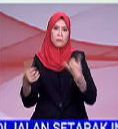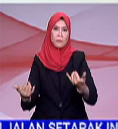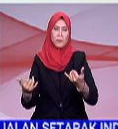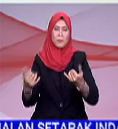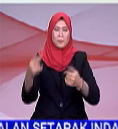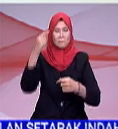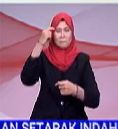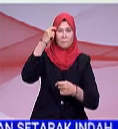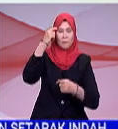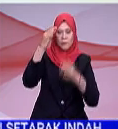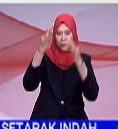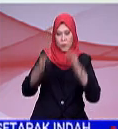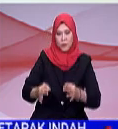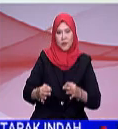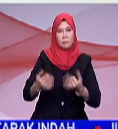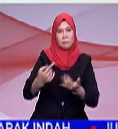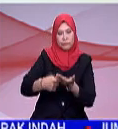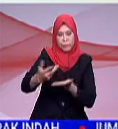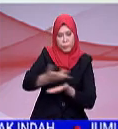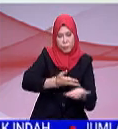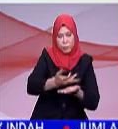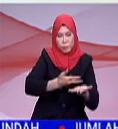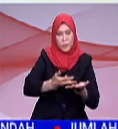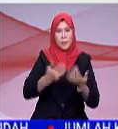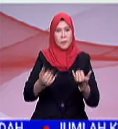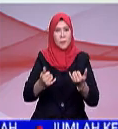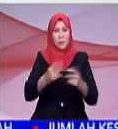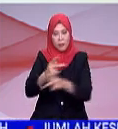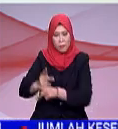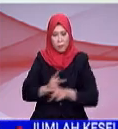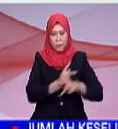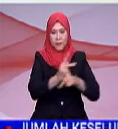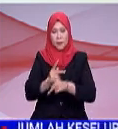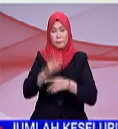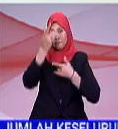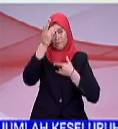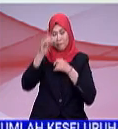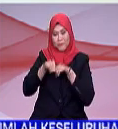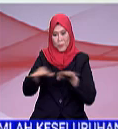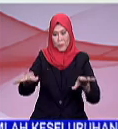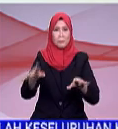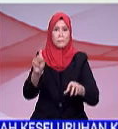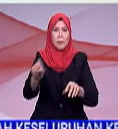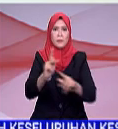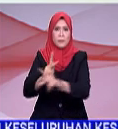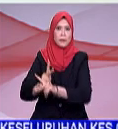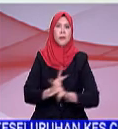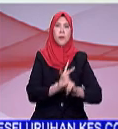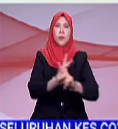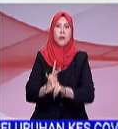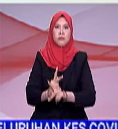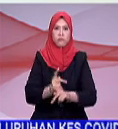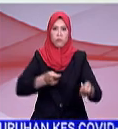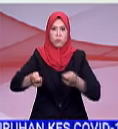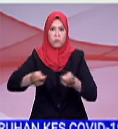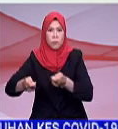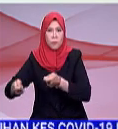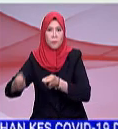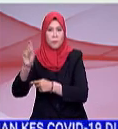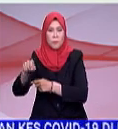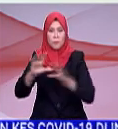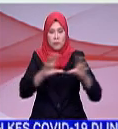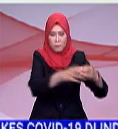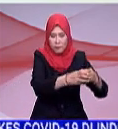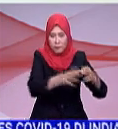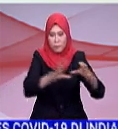buat keputusan untuk memastikan bahawa fasa kawalan wabak ini digerakkan secepat mungkin di kalangan kluster-kluster